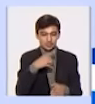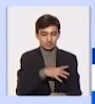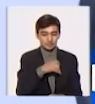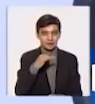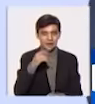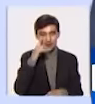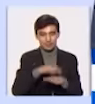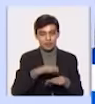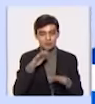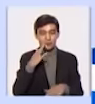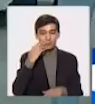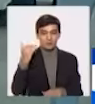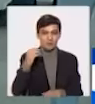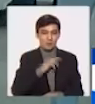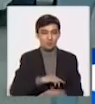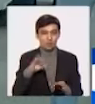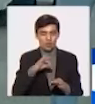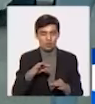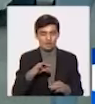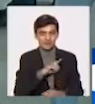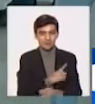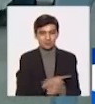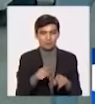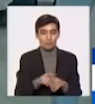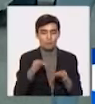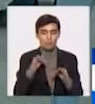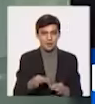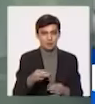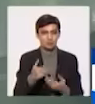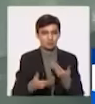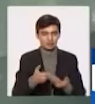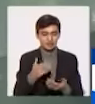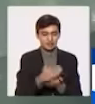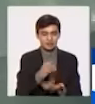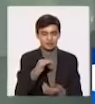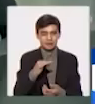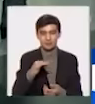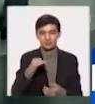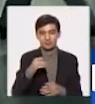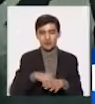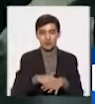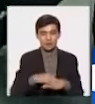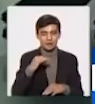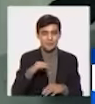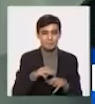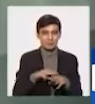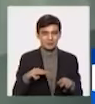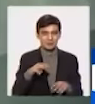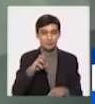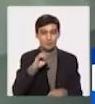Есесіне үкімет шетелдік жұмыс күштеріне қатысты нақты қадам жасап жатқан көрінеді. Еңбек және халықты әлеуметтік қорғау министрі Біржан